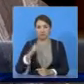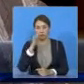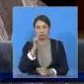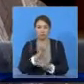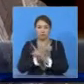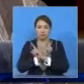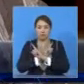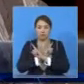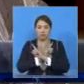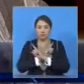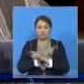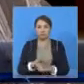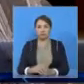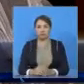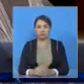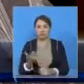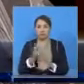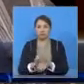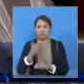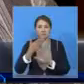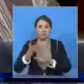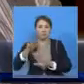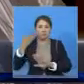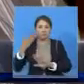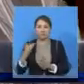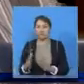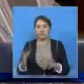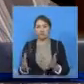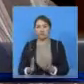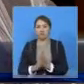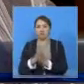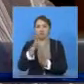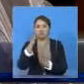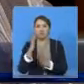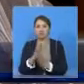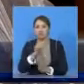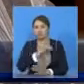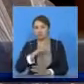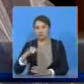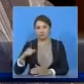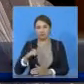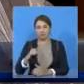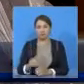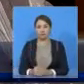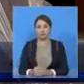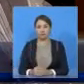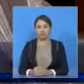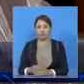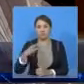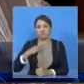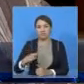умер очень рано, она вырастила его одна. А